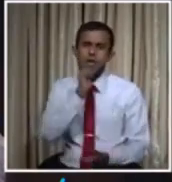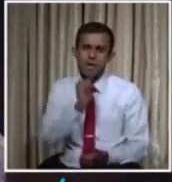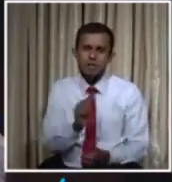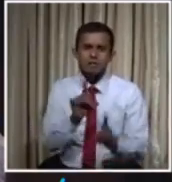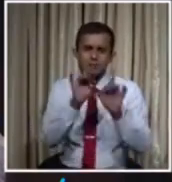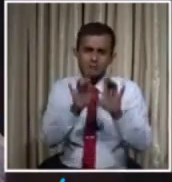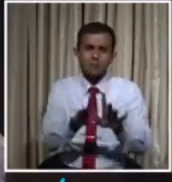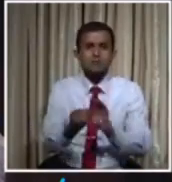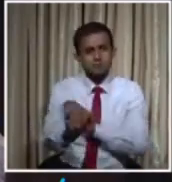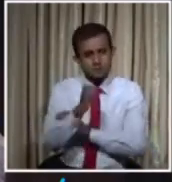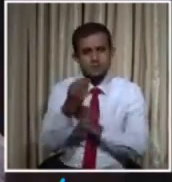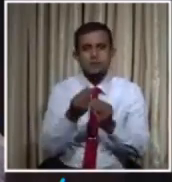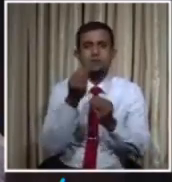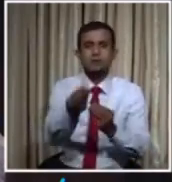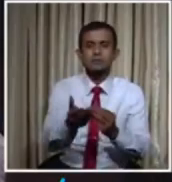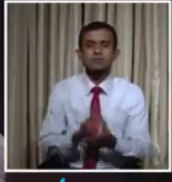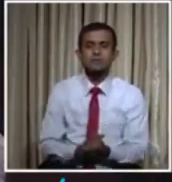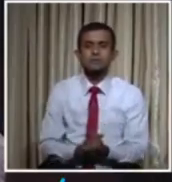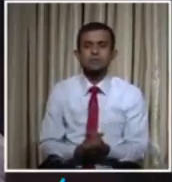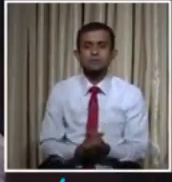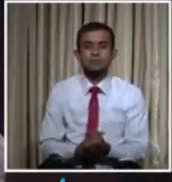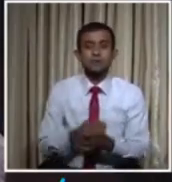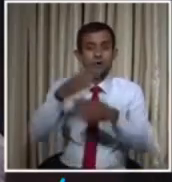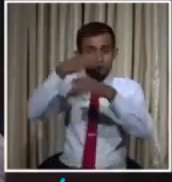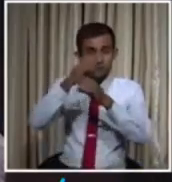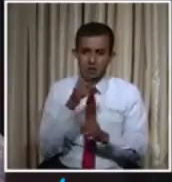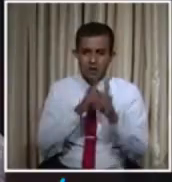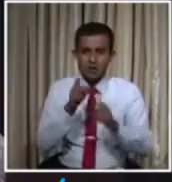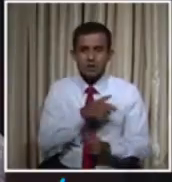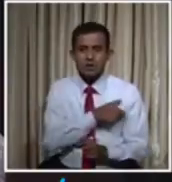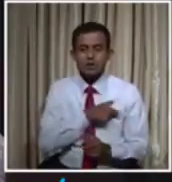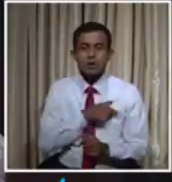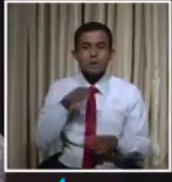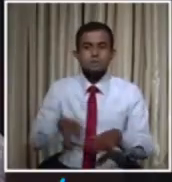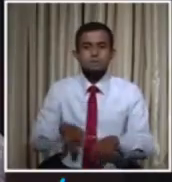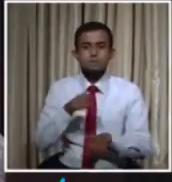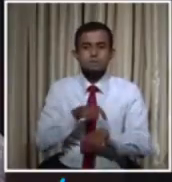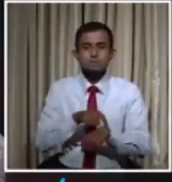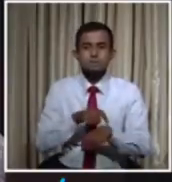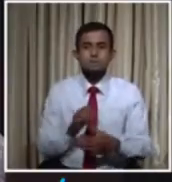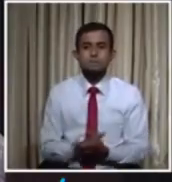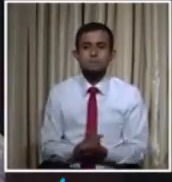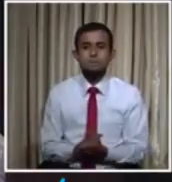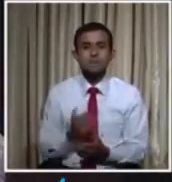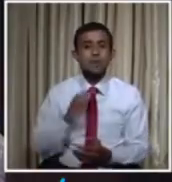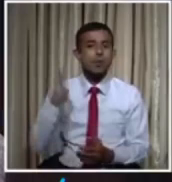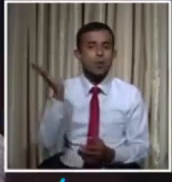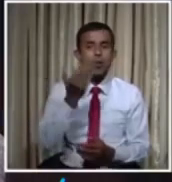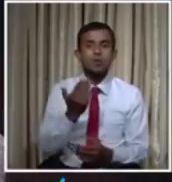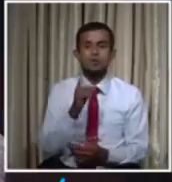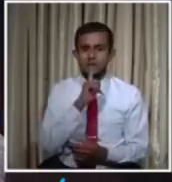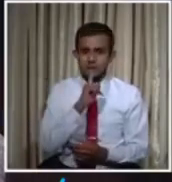සත්‍යවාදයට ශක්තිය ලබා දෙන්න. විද්‍යාවට මුල් තැන දෙන්න. මේ අවස්ථාවේ අපි හැමෝගේම